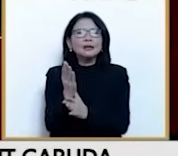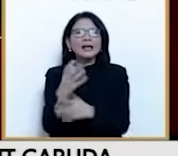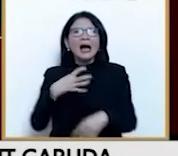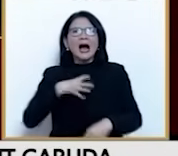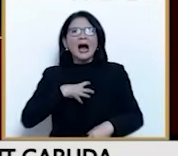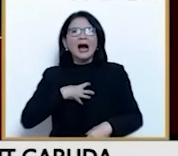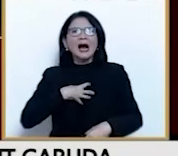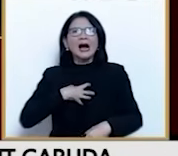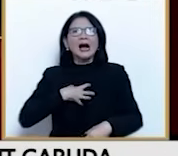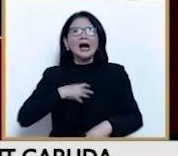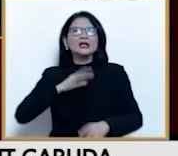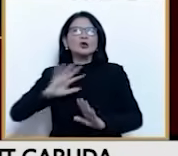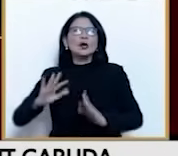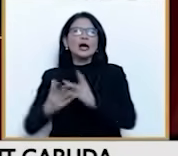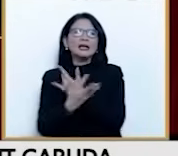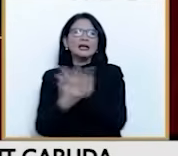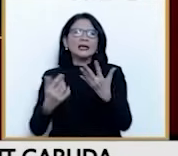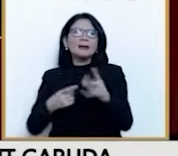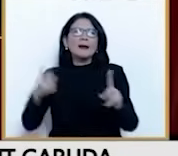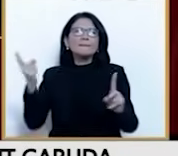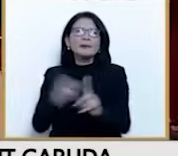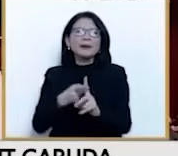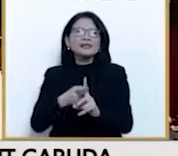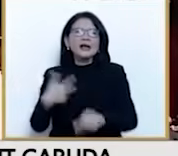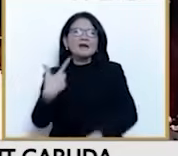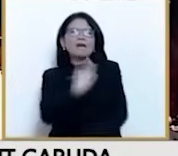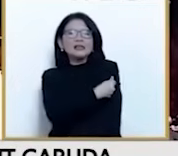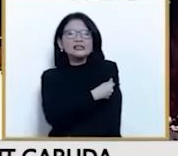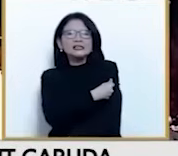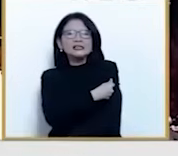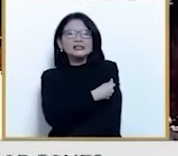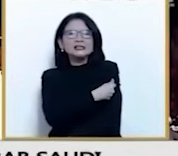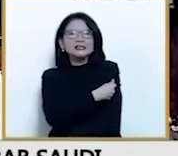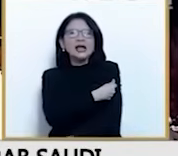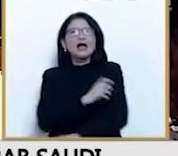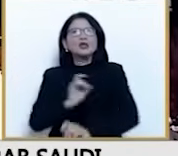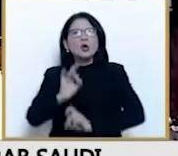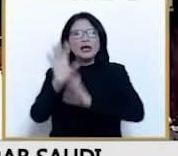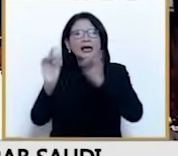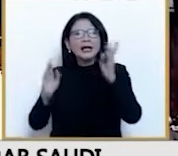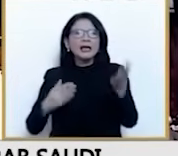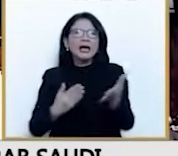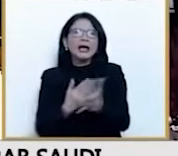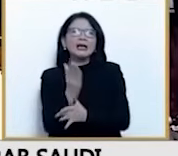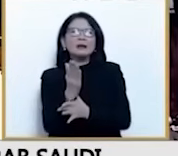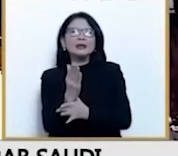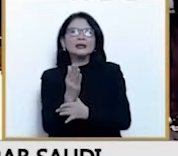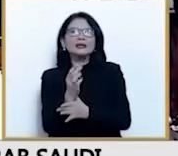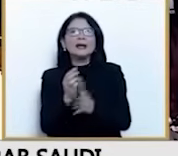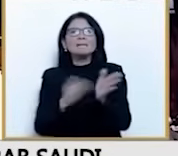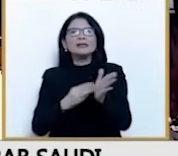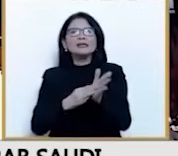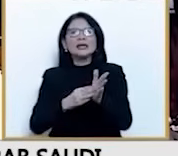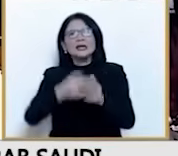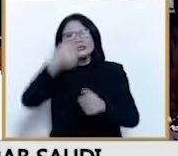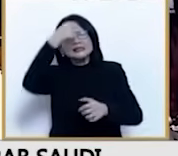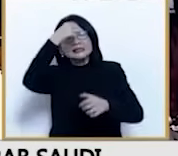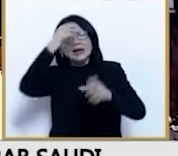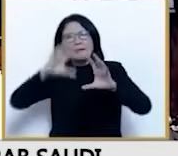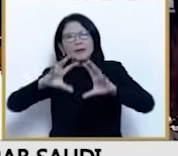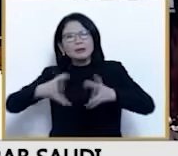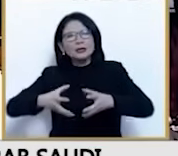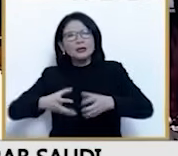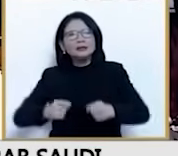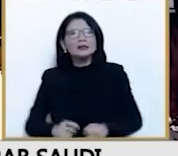hak tolak rakyat terhadap mandatori pemaksaan vaksin atau hal lainnya melalui isu pandemi.